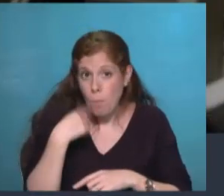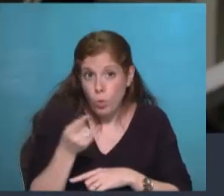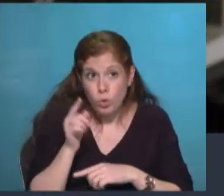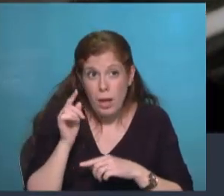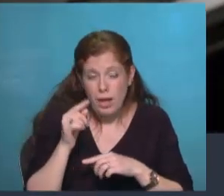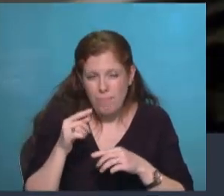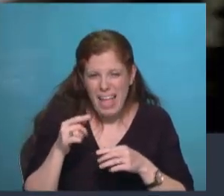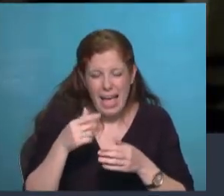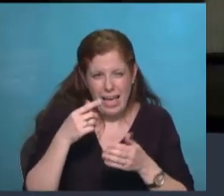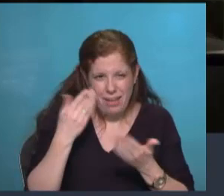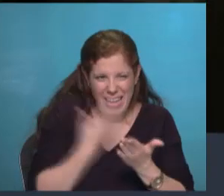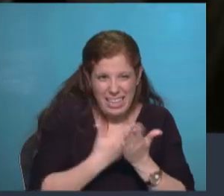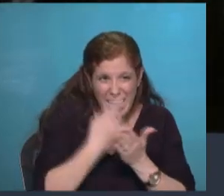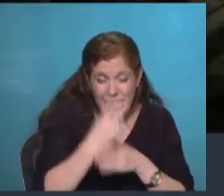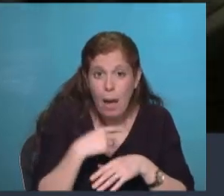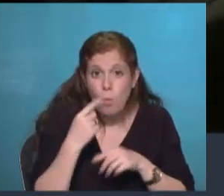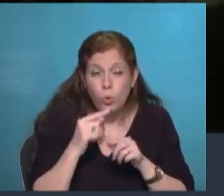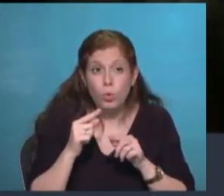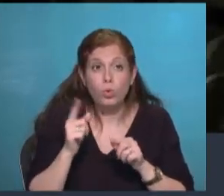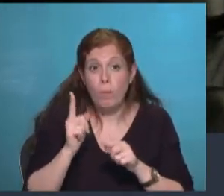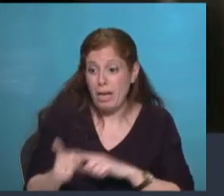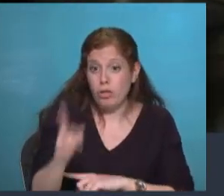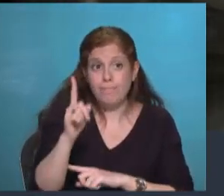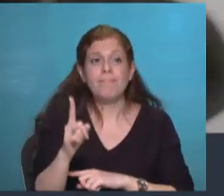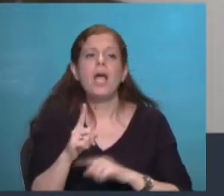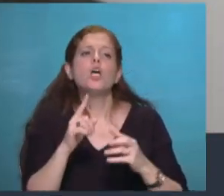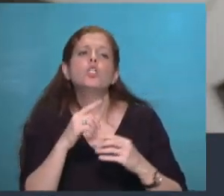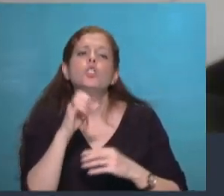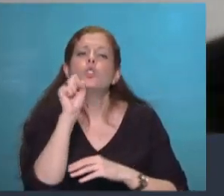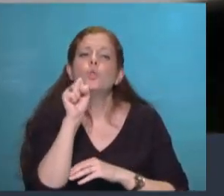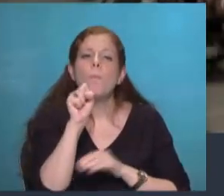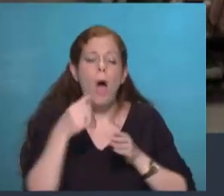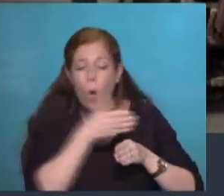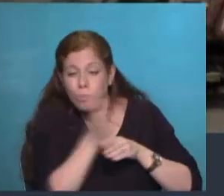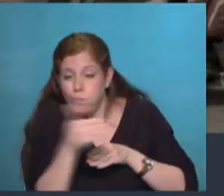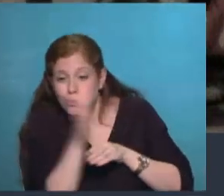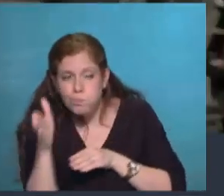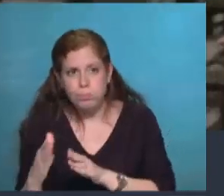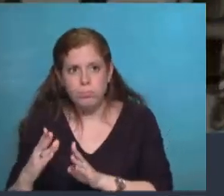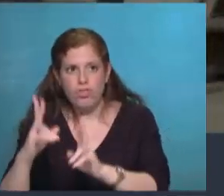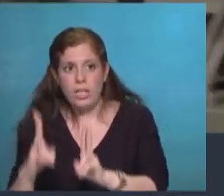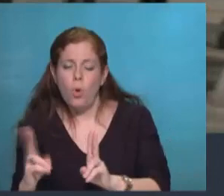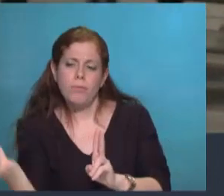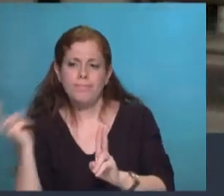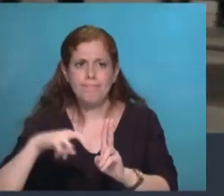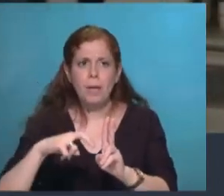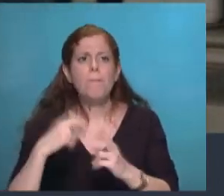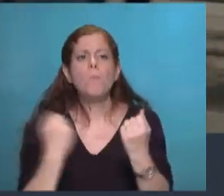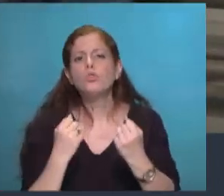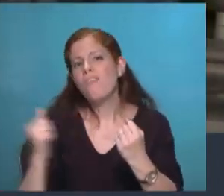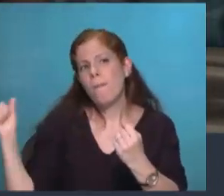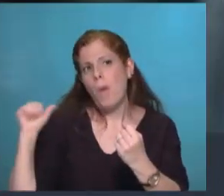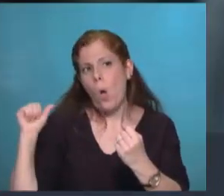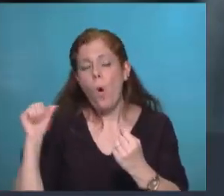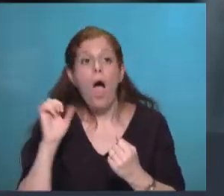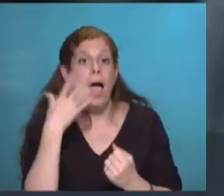ידה, הגיחה סוברו לגאסי לבנה שחתכה נתיבים כדי לעצור לה. היא עלתה והתיישבה במושב האחורי. האם